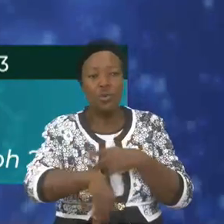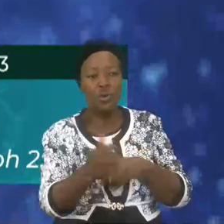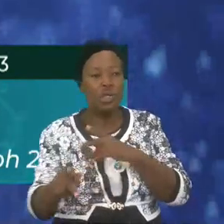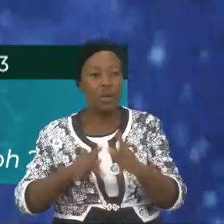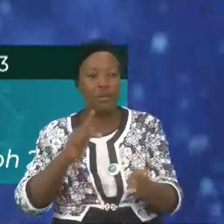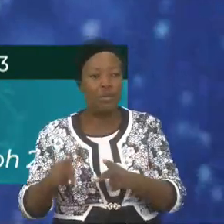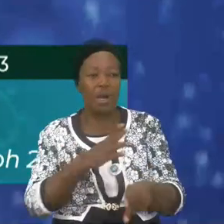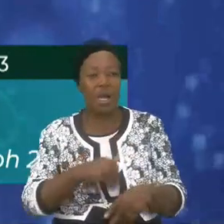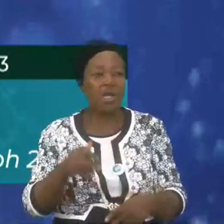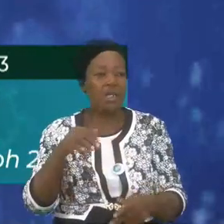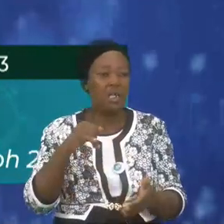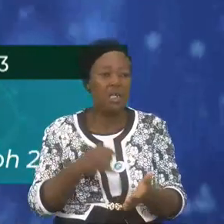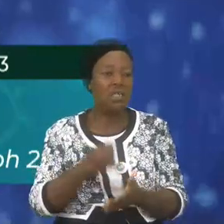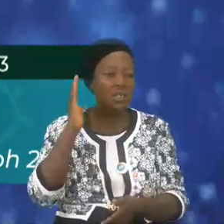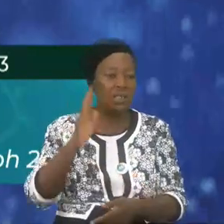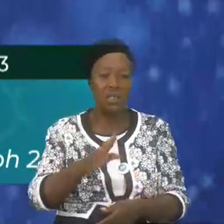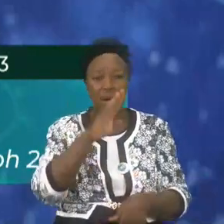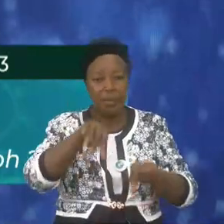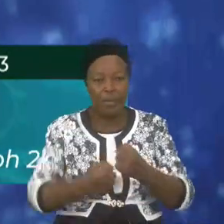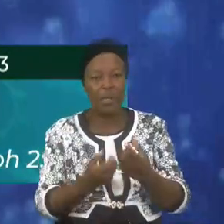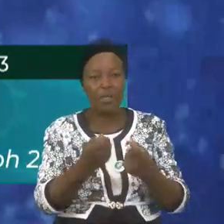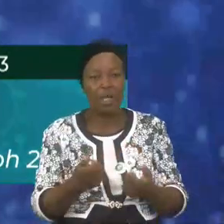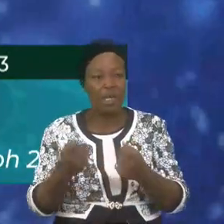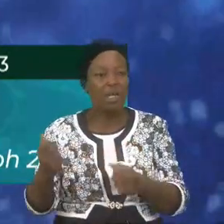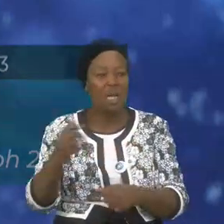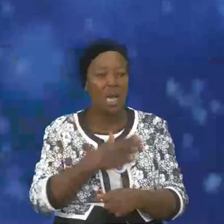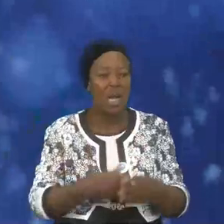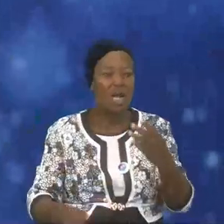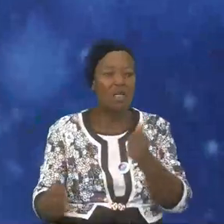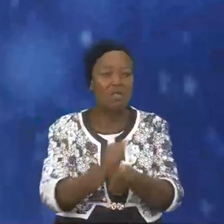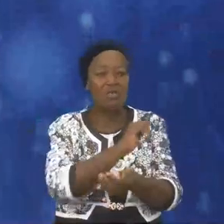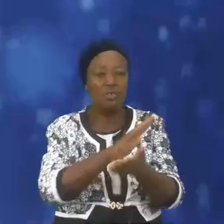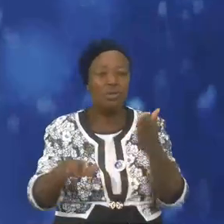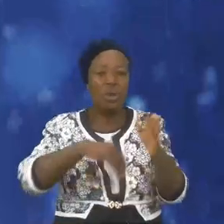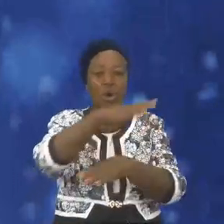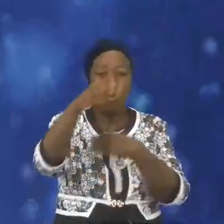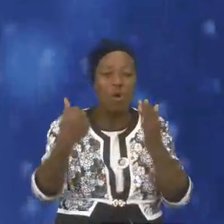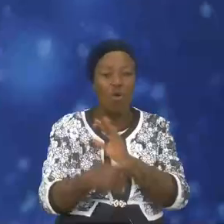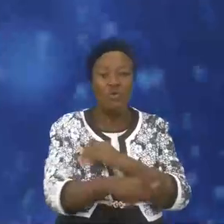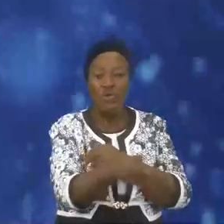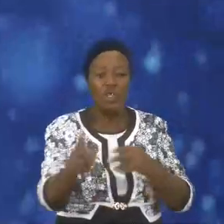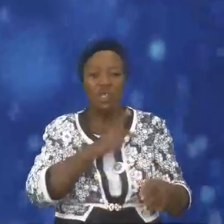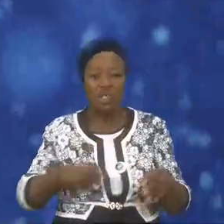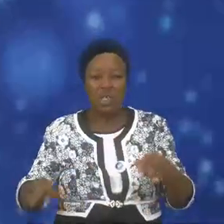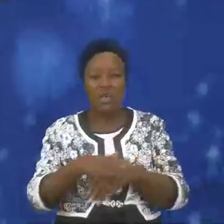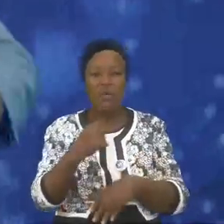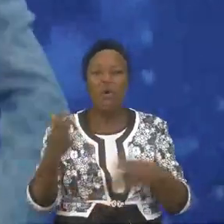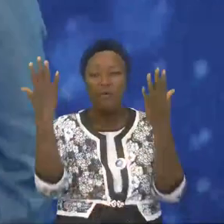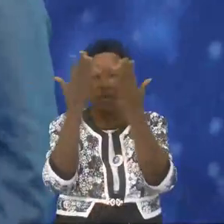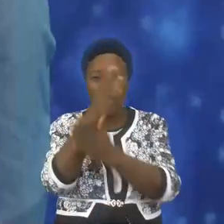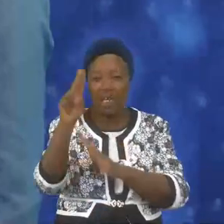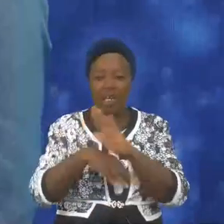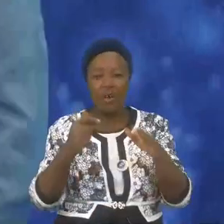autre peuple. Il brisera et anéantira tous ces royaumes-là. Et lui-même,